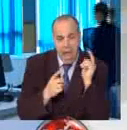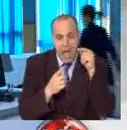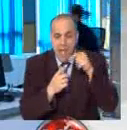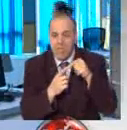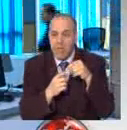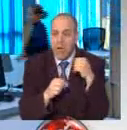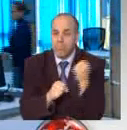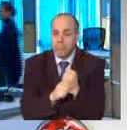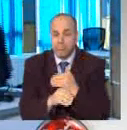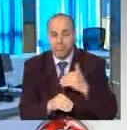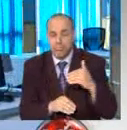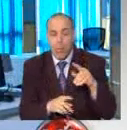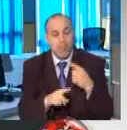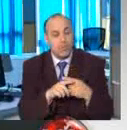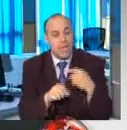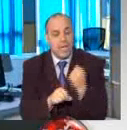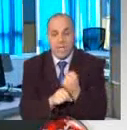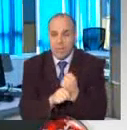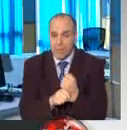دفع التنمية والتشغيل.